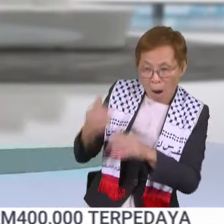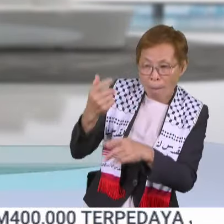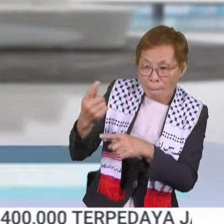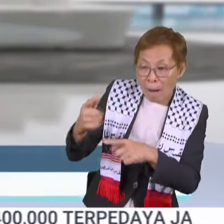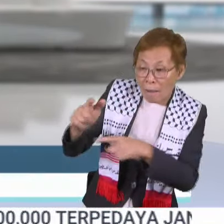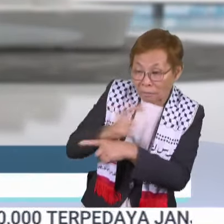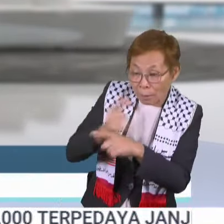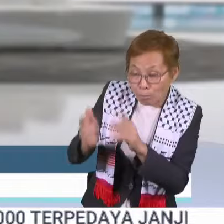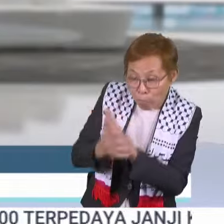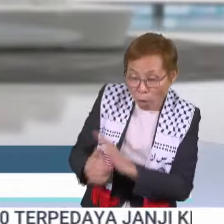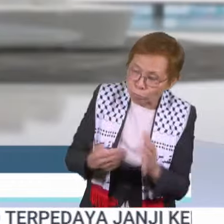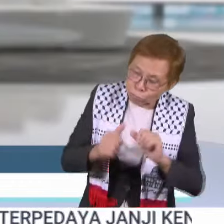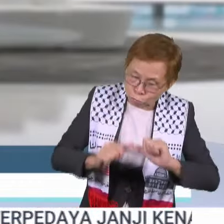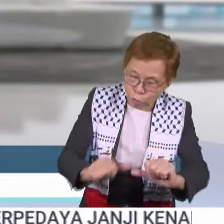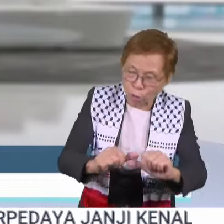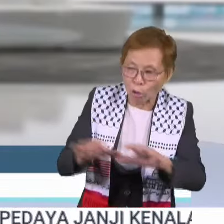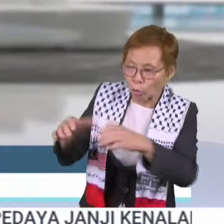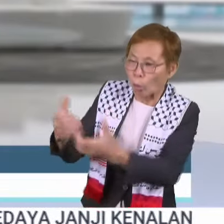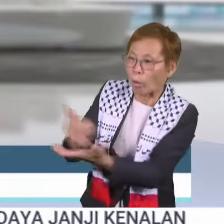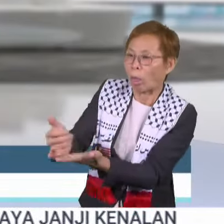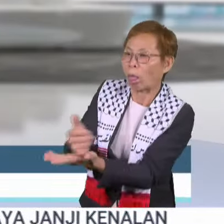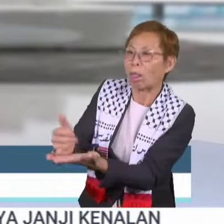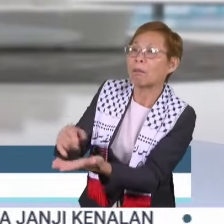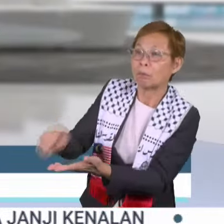berterusan kepada golongan